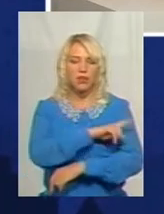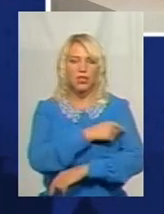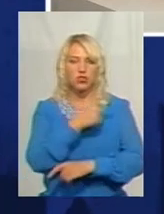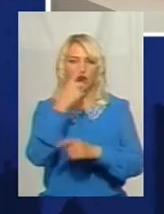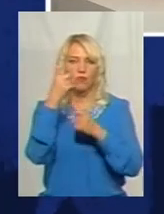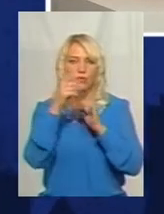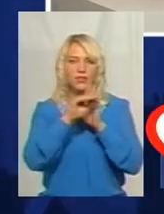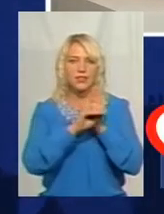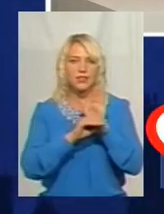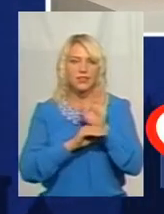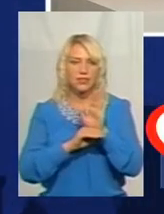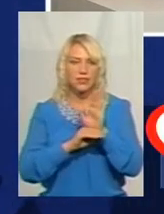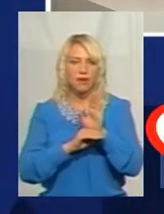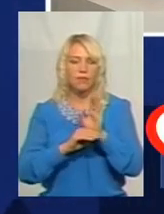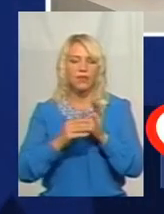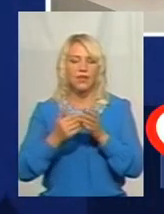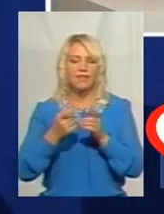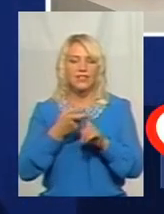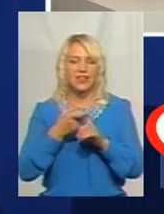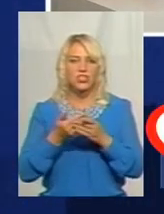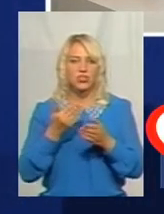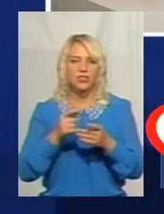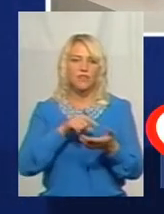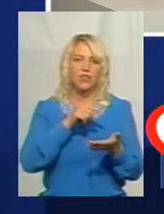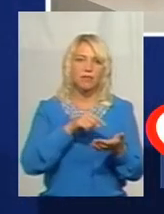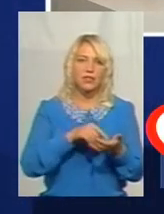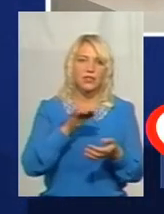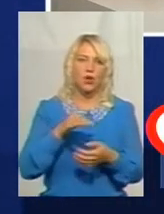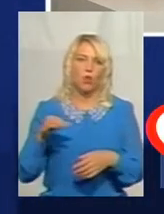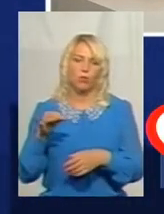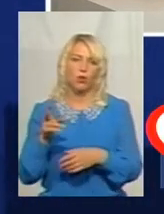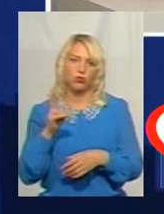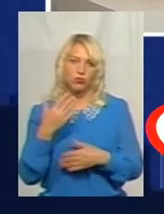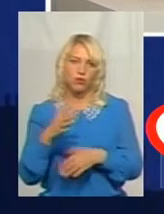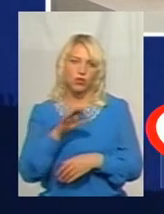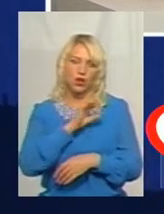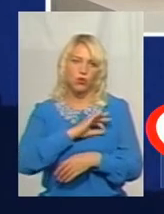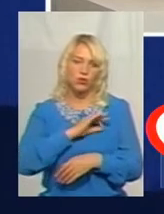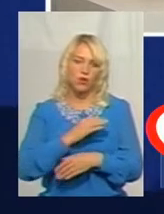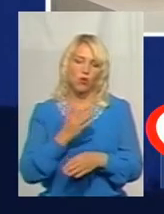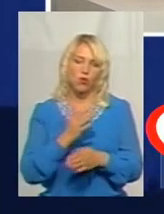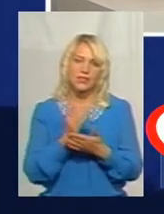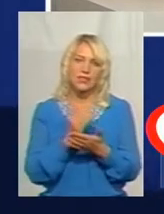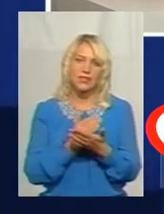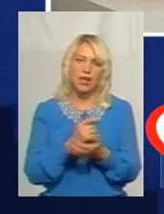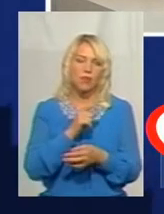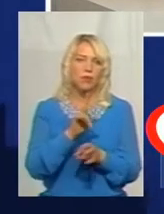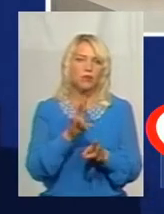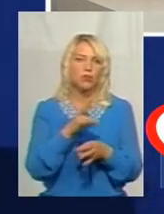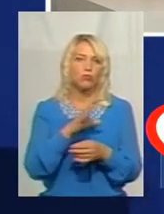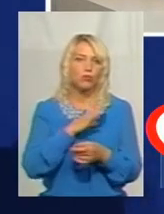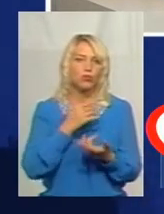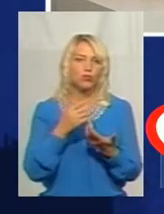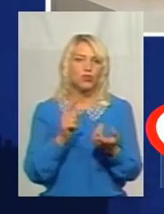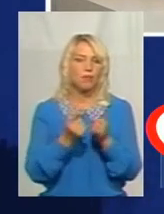від міст, від областей. Хтось вже користувався якоюсь системою, відповідно, її не потрібно було